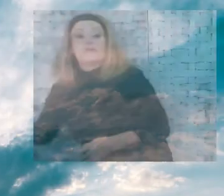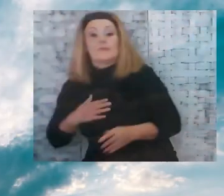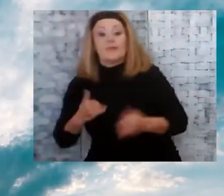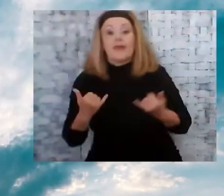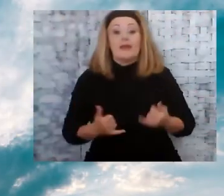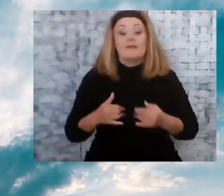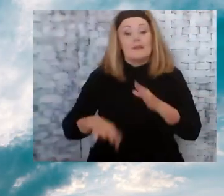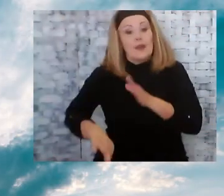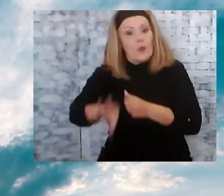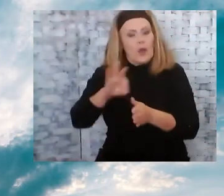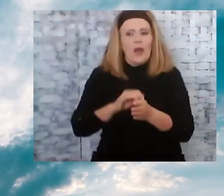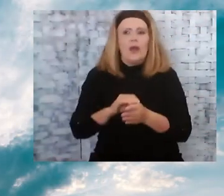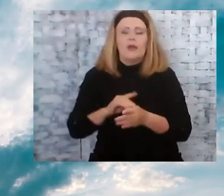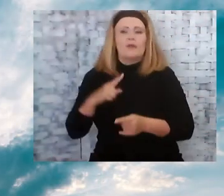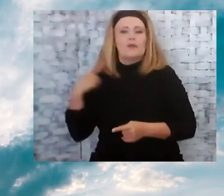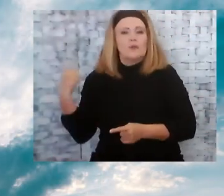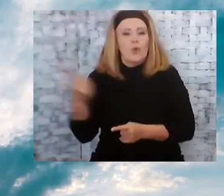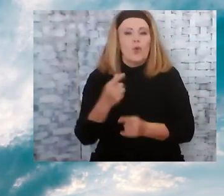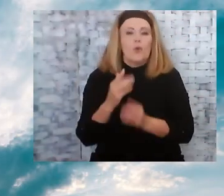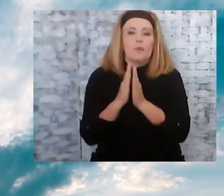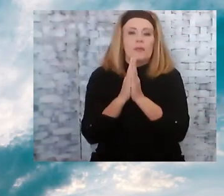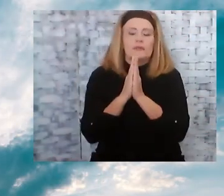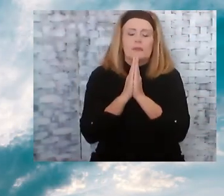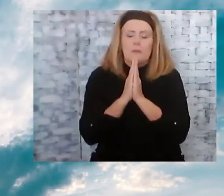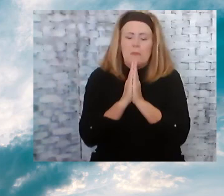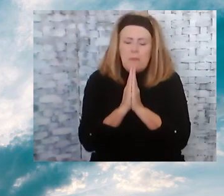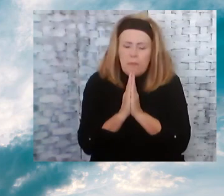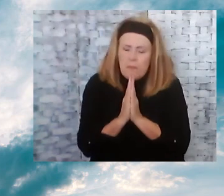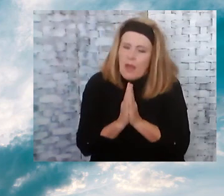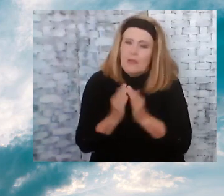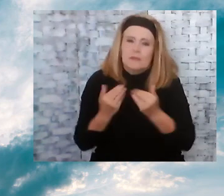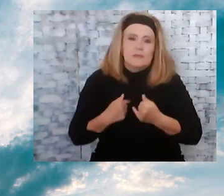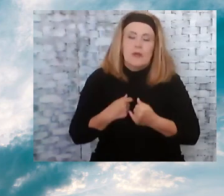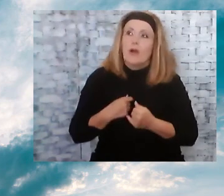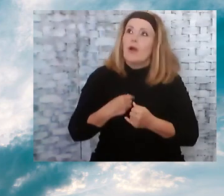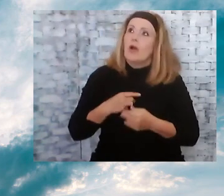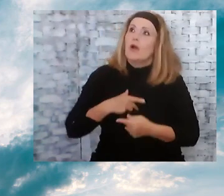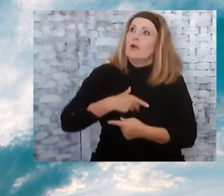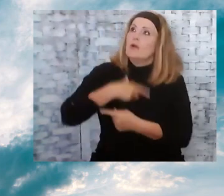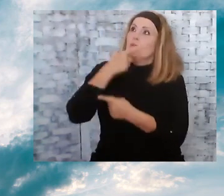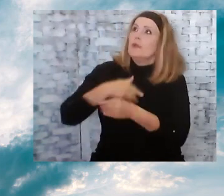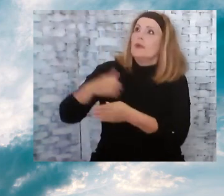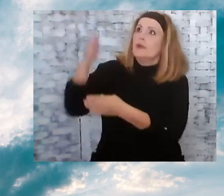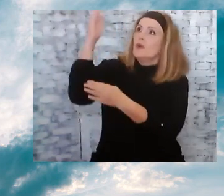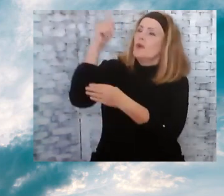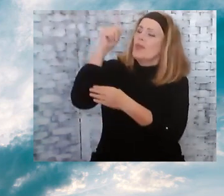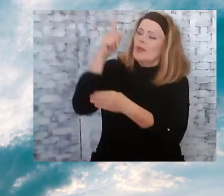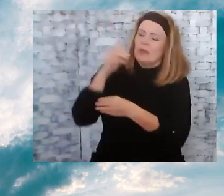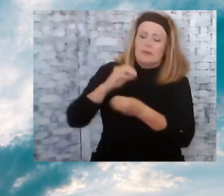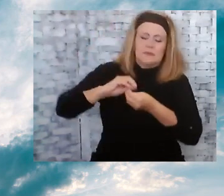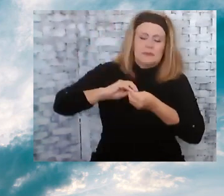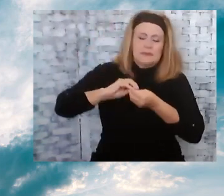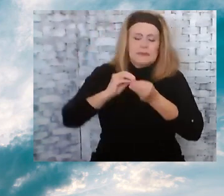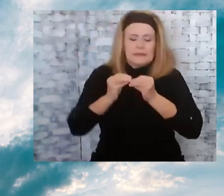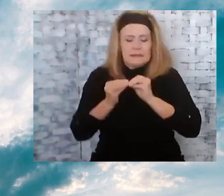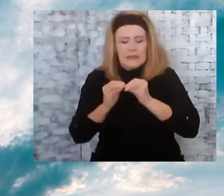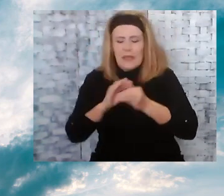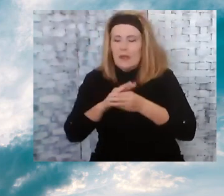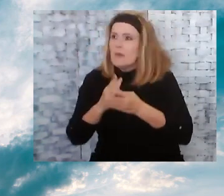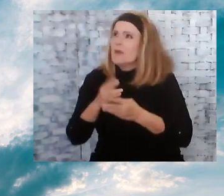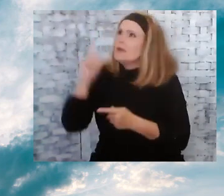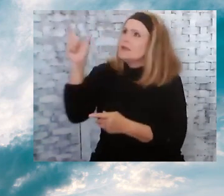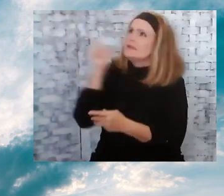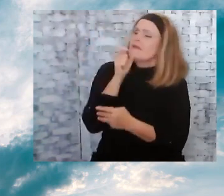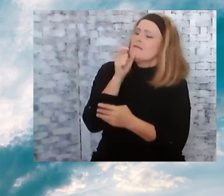Ek wil jou uitnooi om nou met groot oortuiging saam met my te bid. Here God, U is die Skepper. Here Jesus, U is